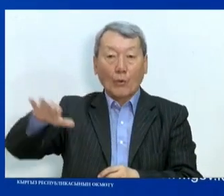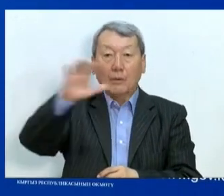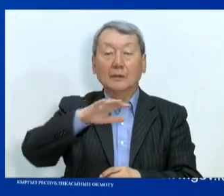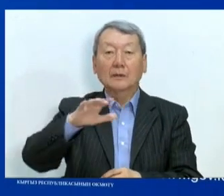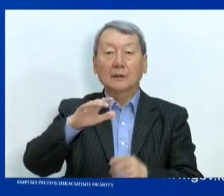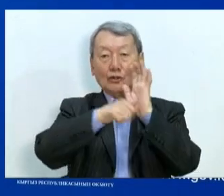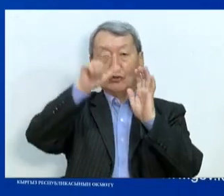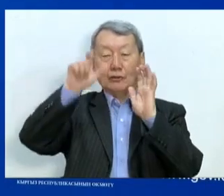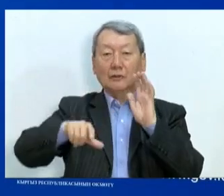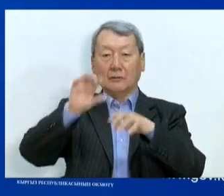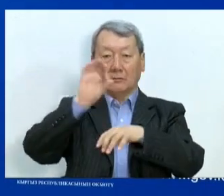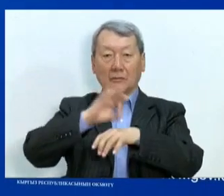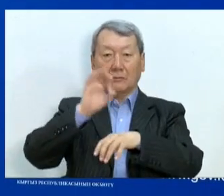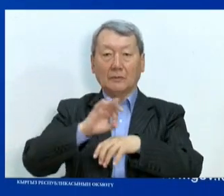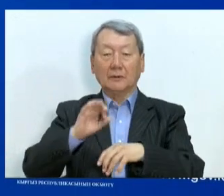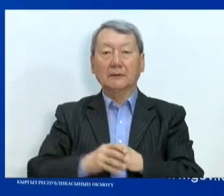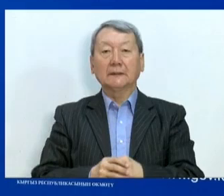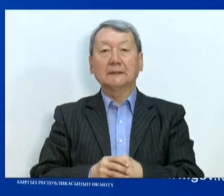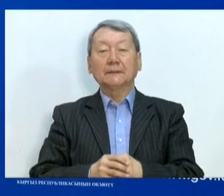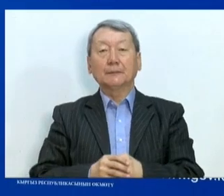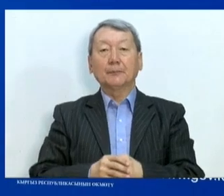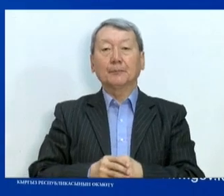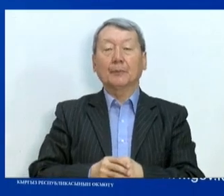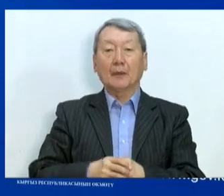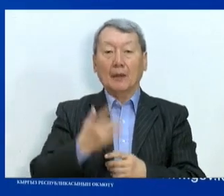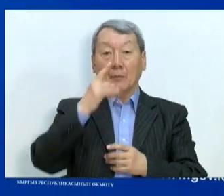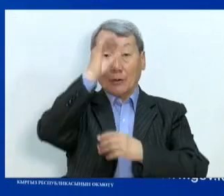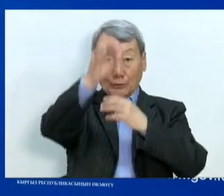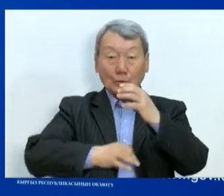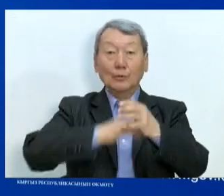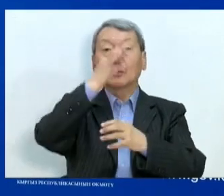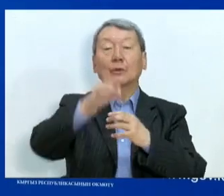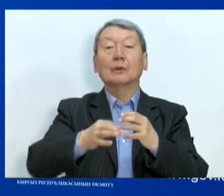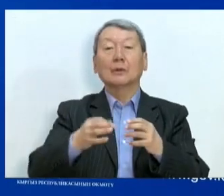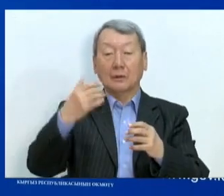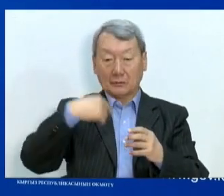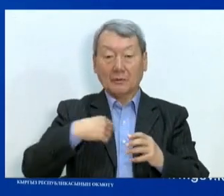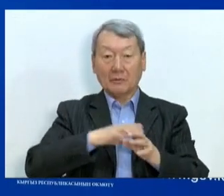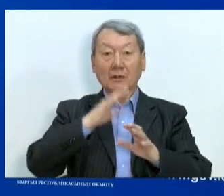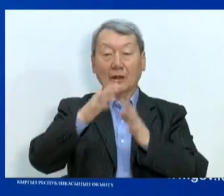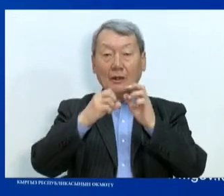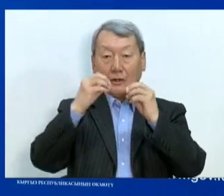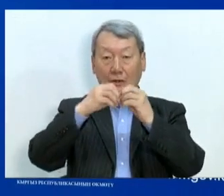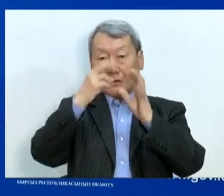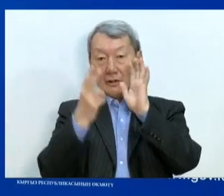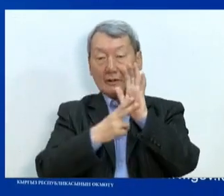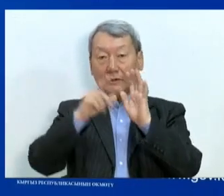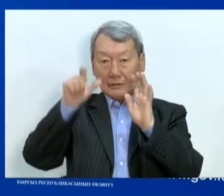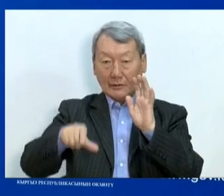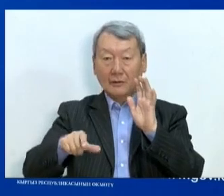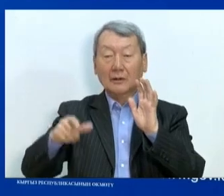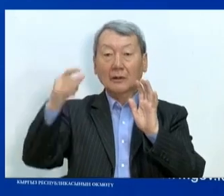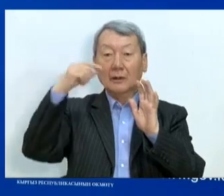6 бейтап. Бир сутка ичинде ошол айтылган 17 учурдун ичинде